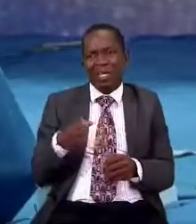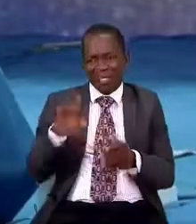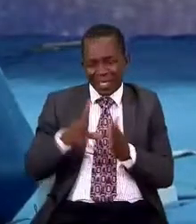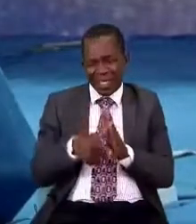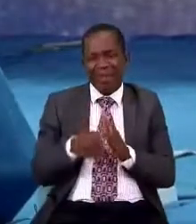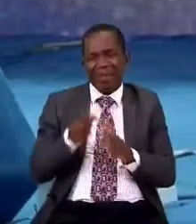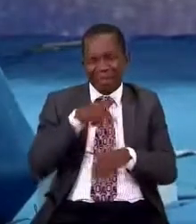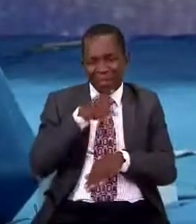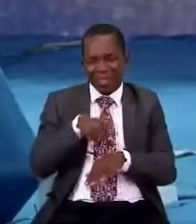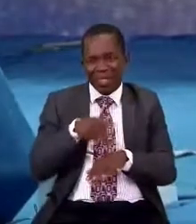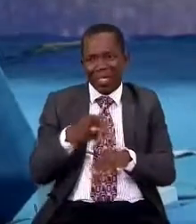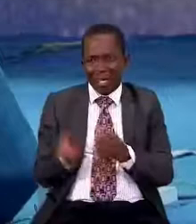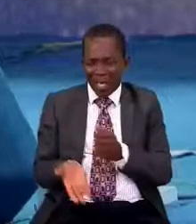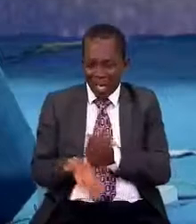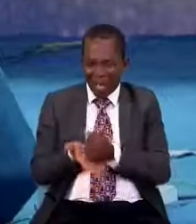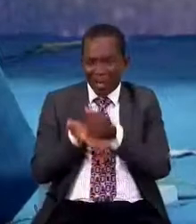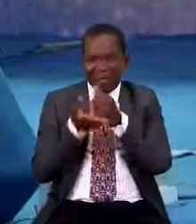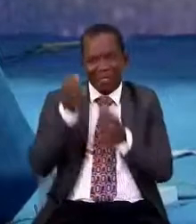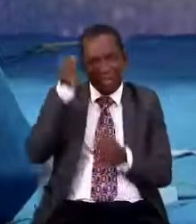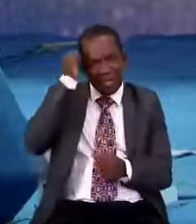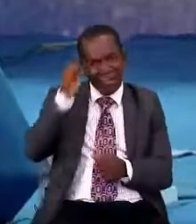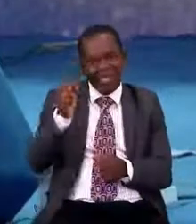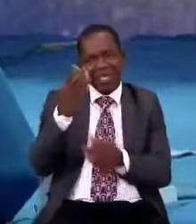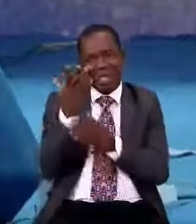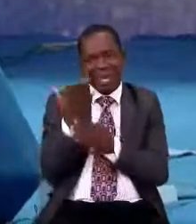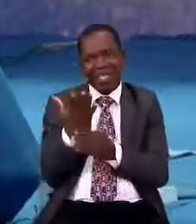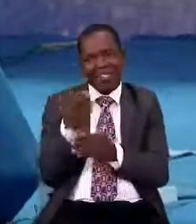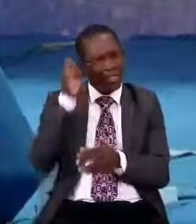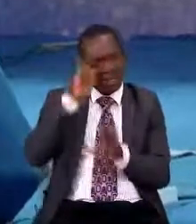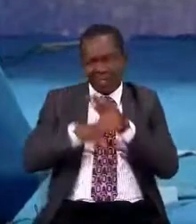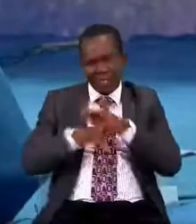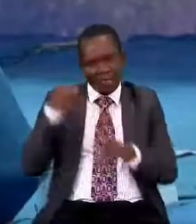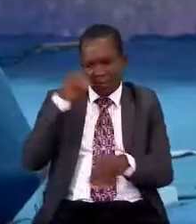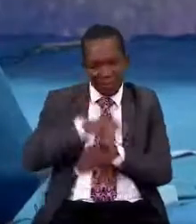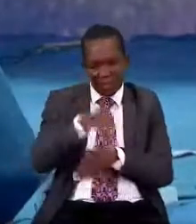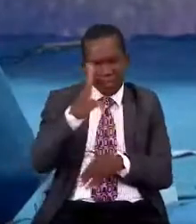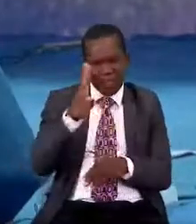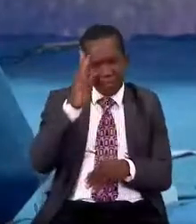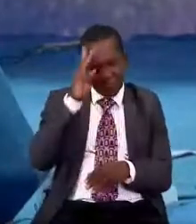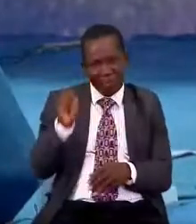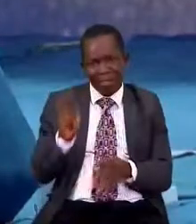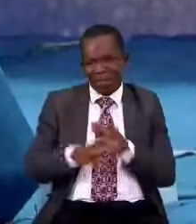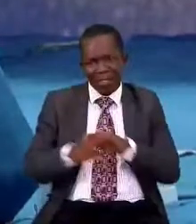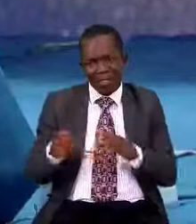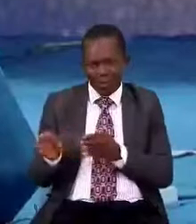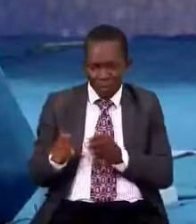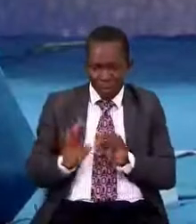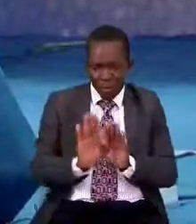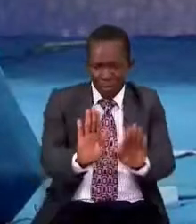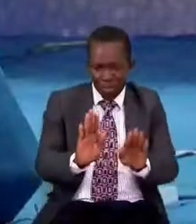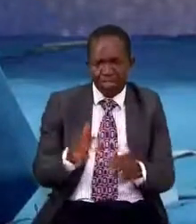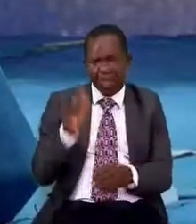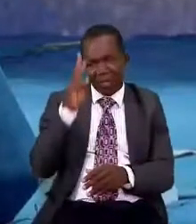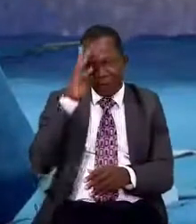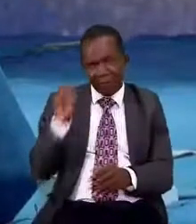pas poussé. Il ne l'a pas forcé. Il a seulement lui donné la main pour l'aider. C'est ce que les surveillants font. C'est ce